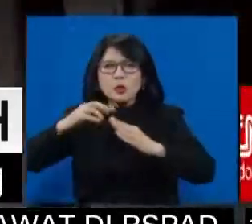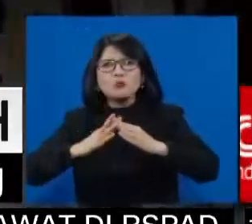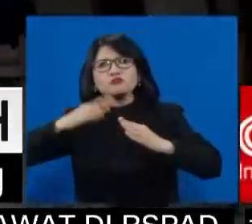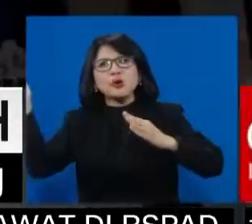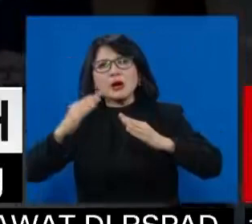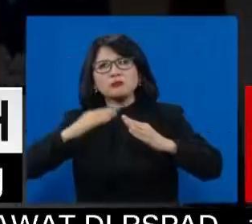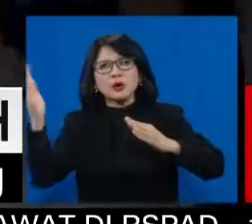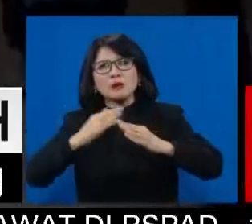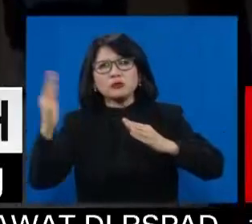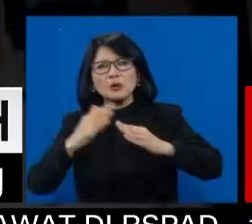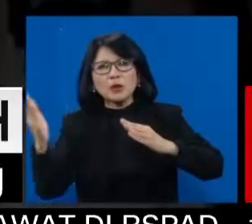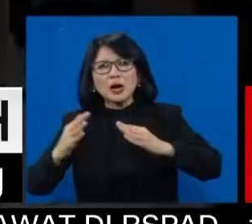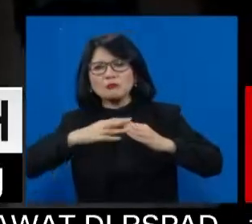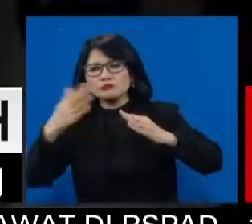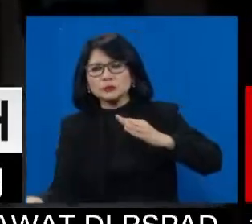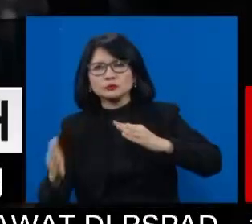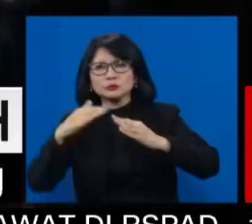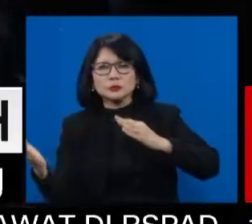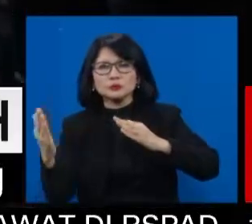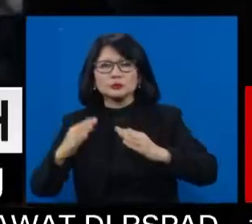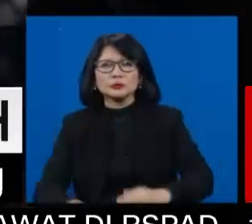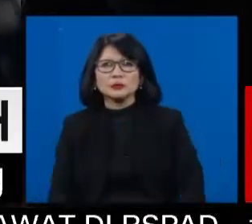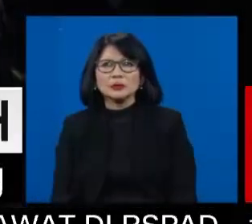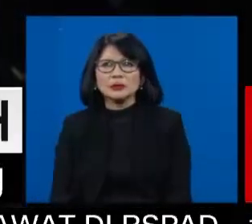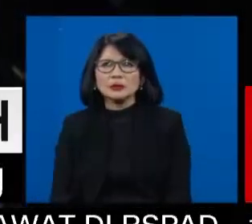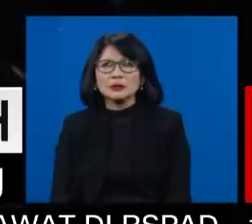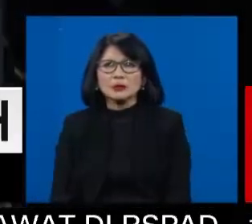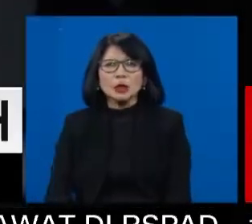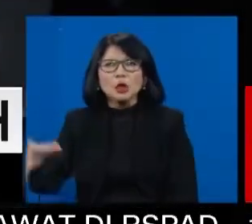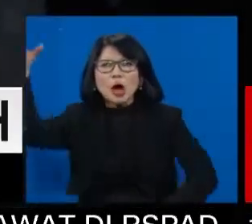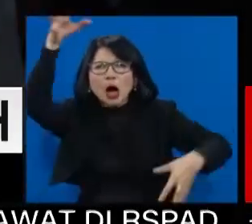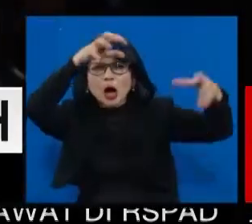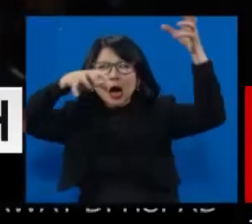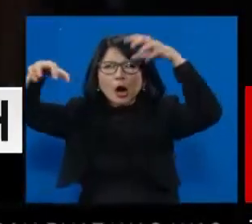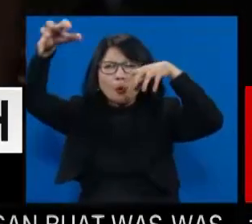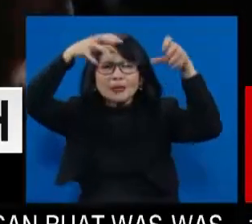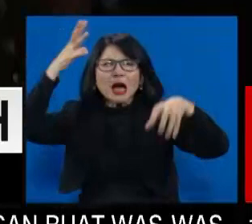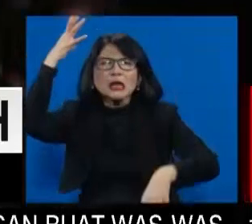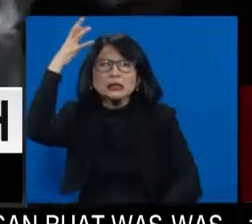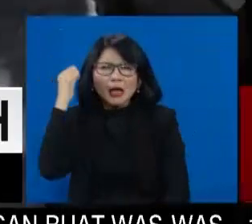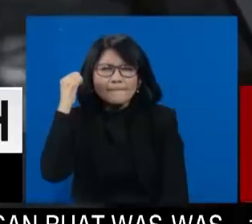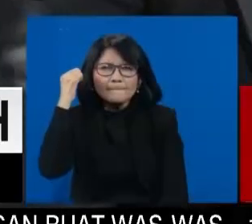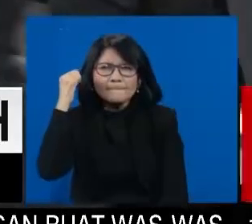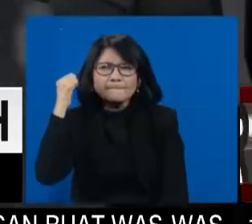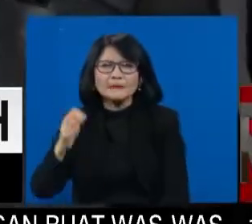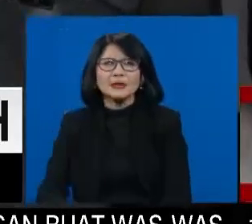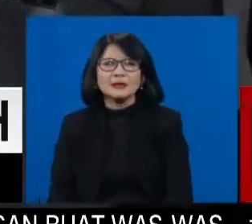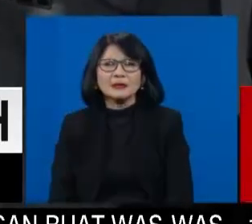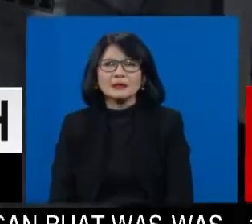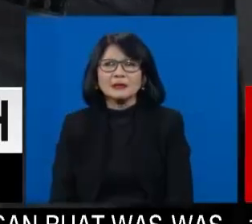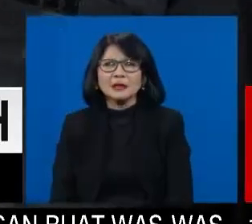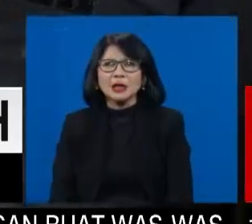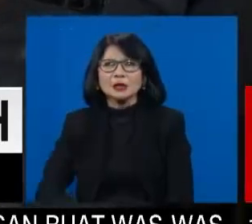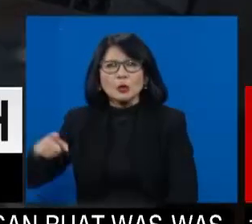asbes berhamburan ke tanah. Anginnya awalnya hitam ya, dari dasarnya dari barat sana, terus